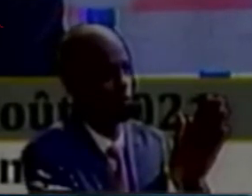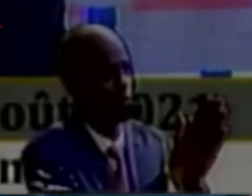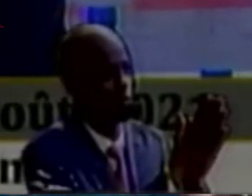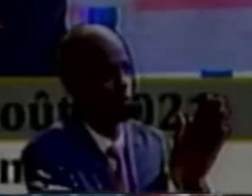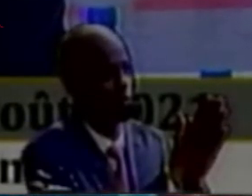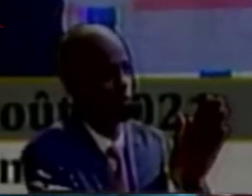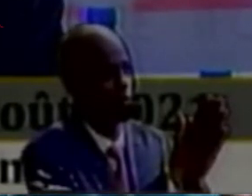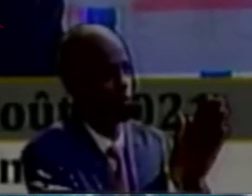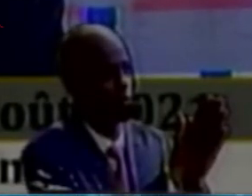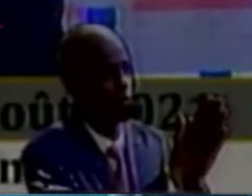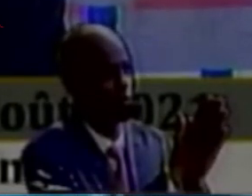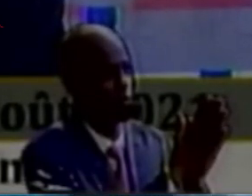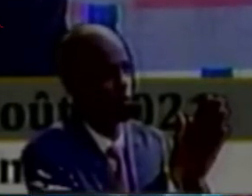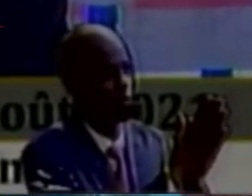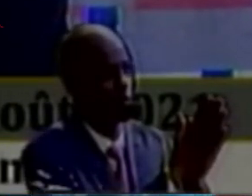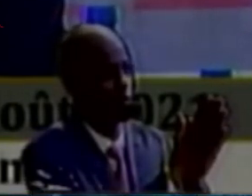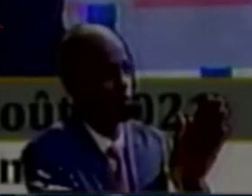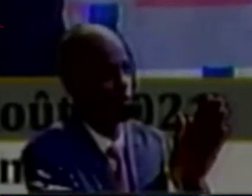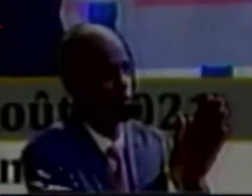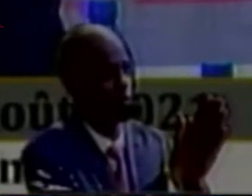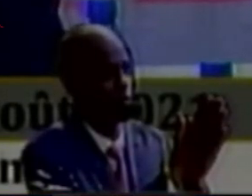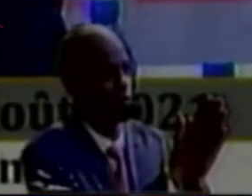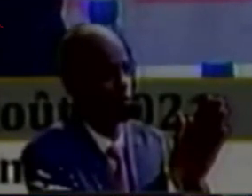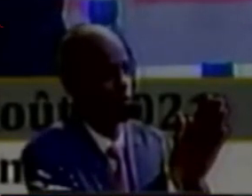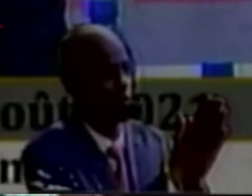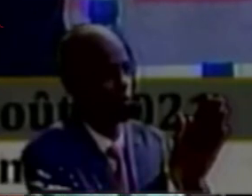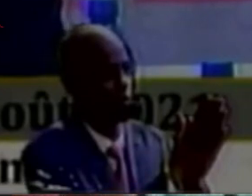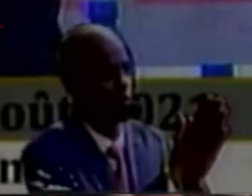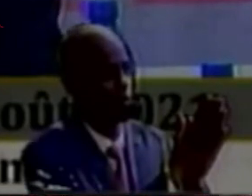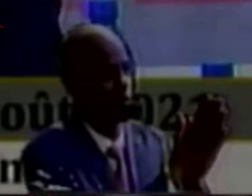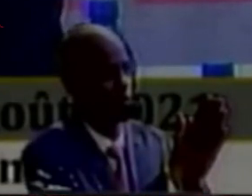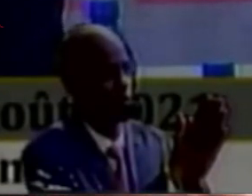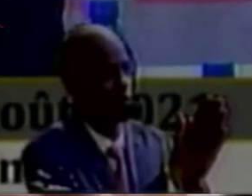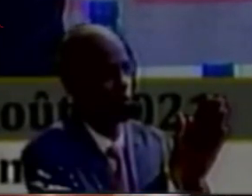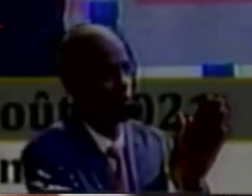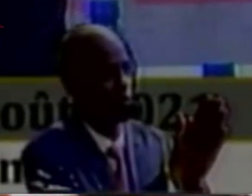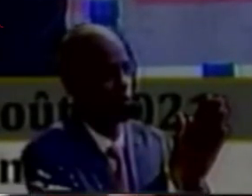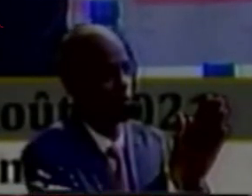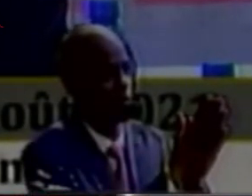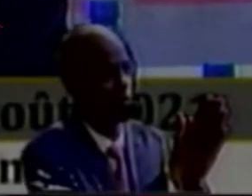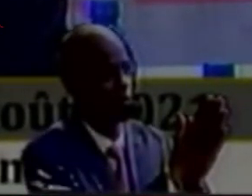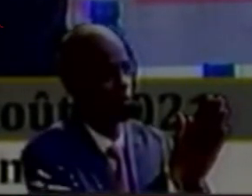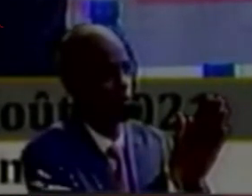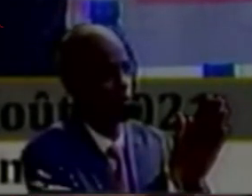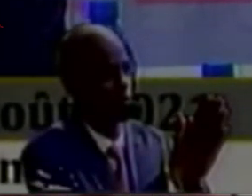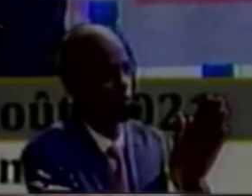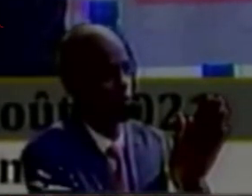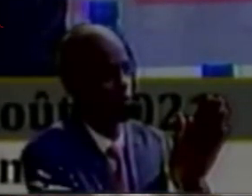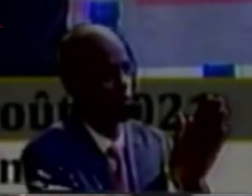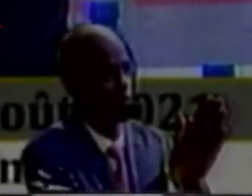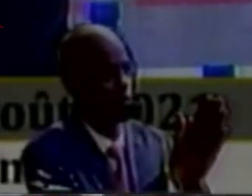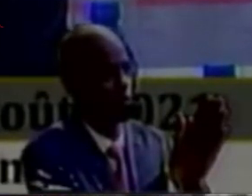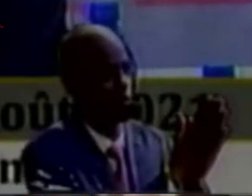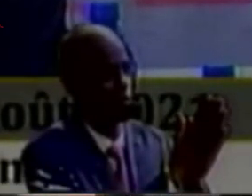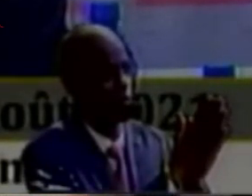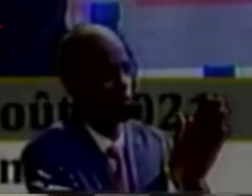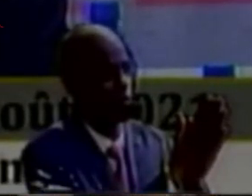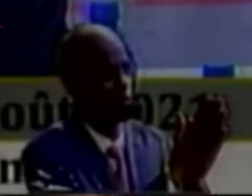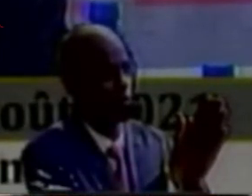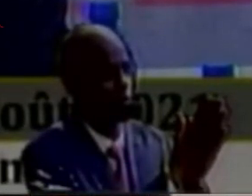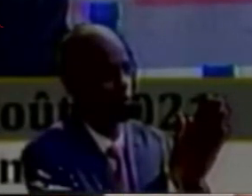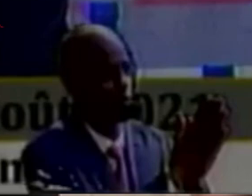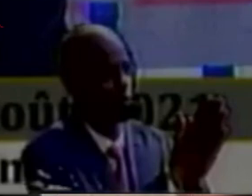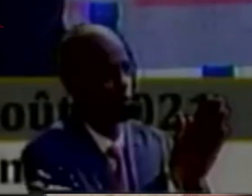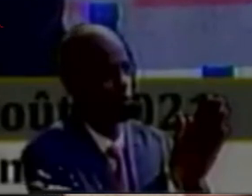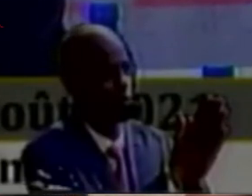pertes humaines importantes et des dégâts considérables. Après 10 jours de cet événement dévastateur,